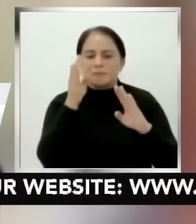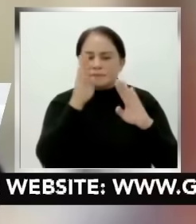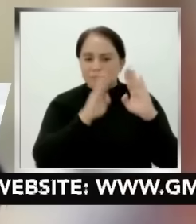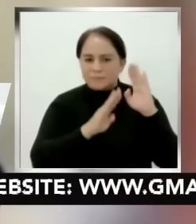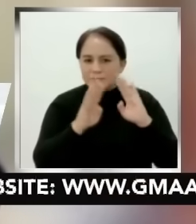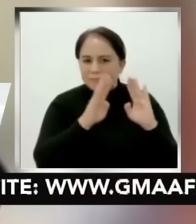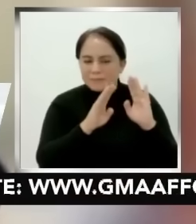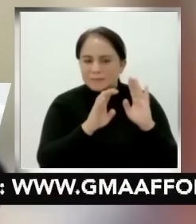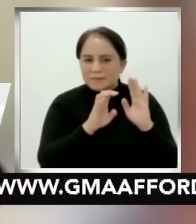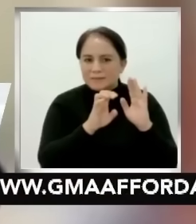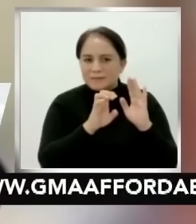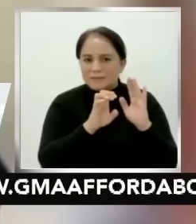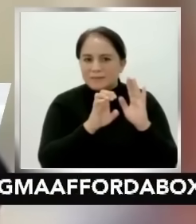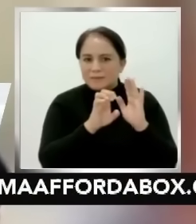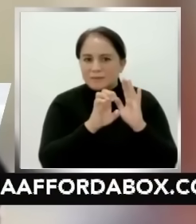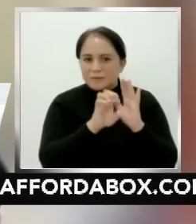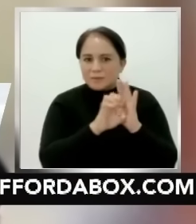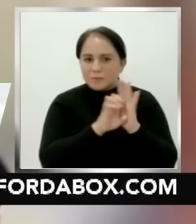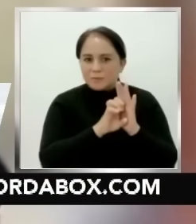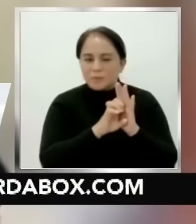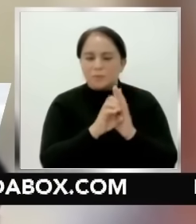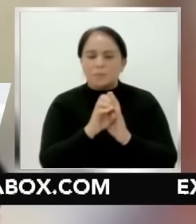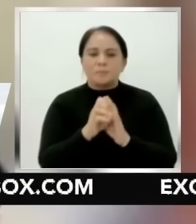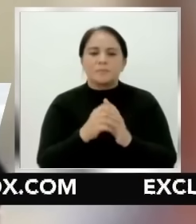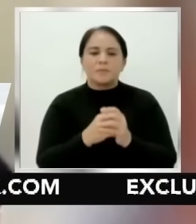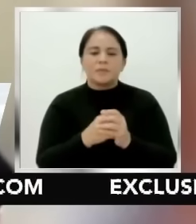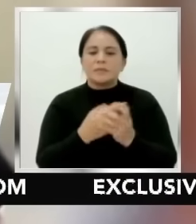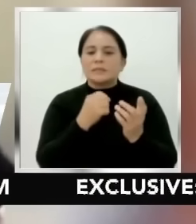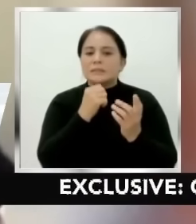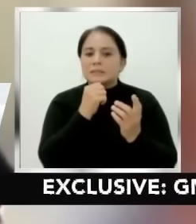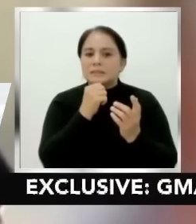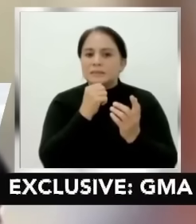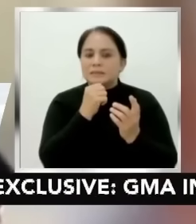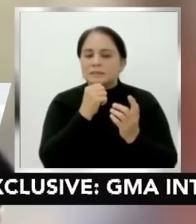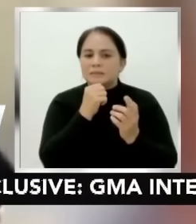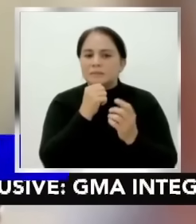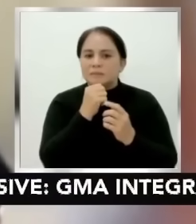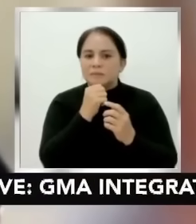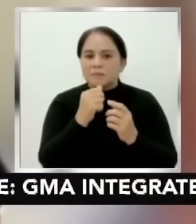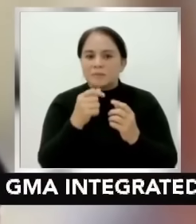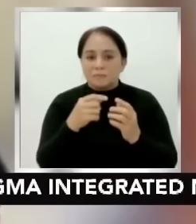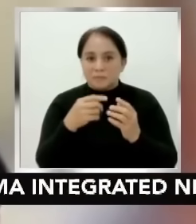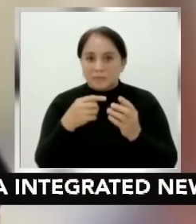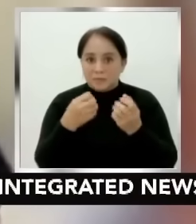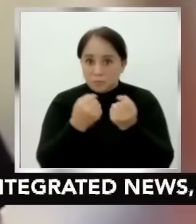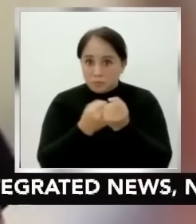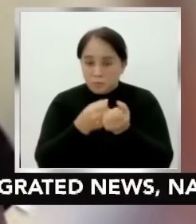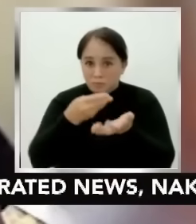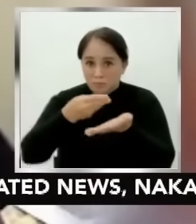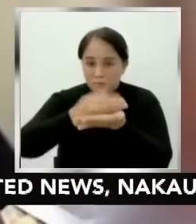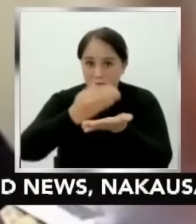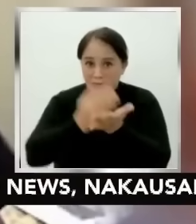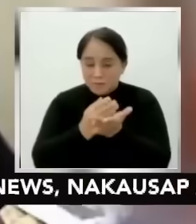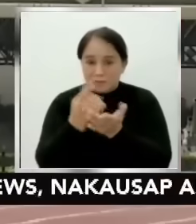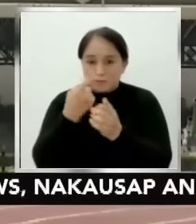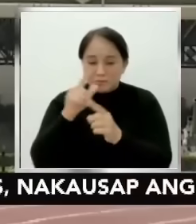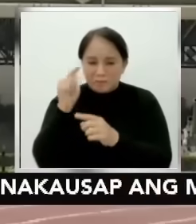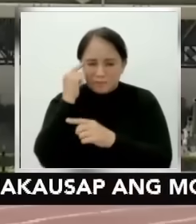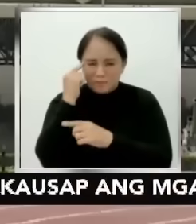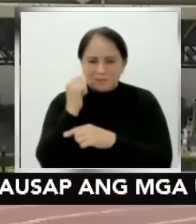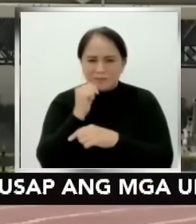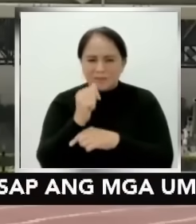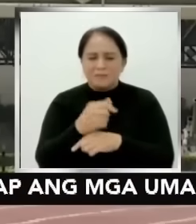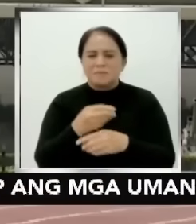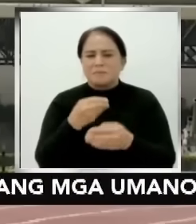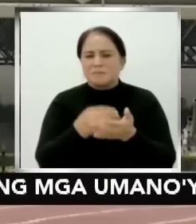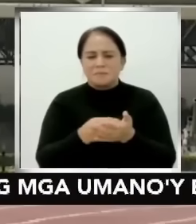it should cease to exist. So it doesn't deserve public funds, no, from taxpayers' money. Pero sabi